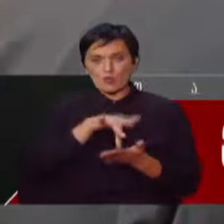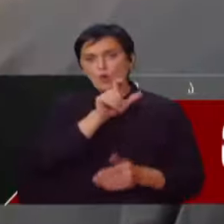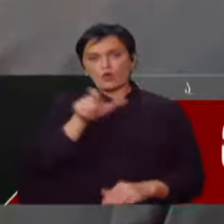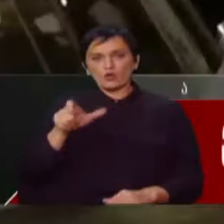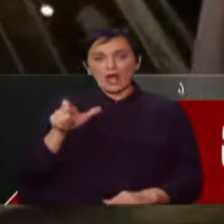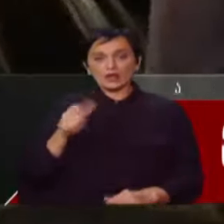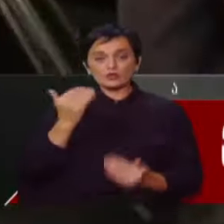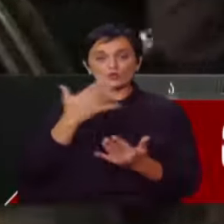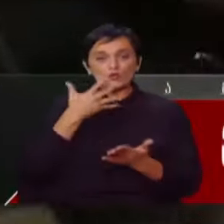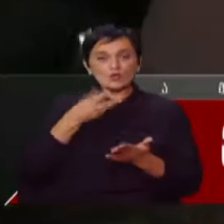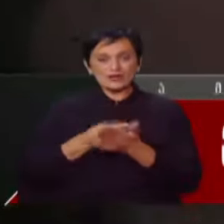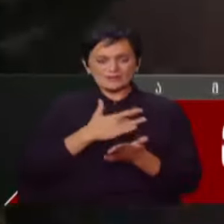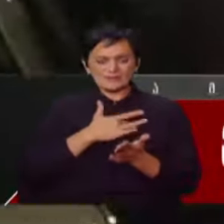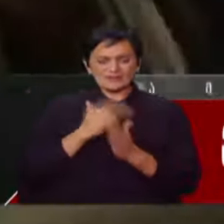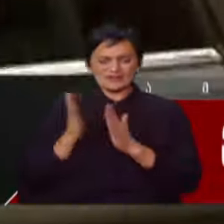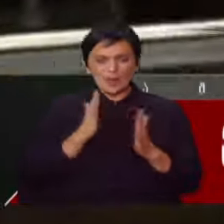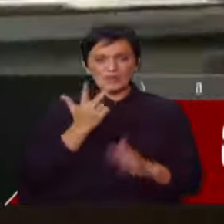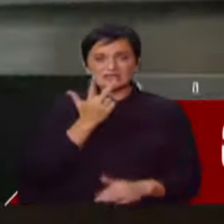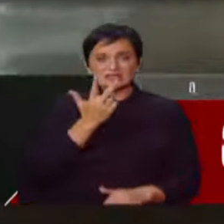მოქალაქეების კუთვნილ დაახლოებით